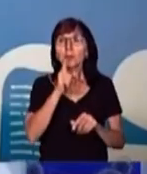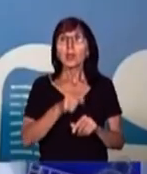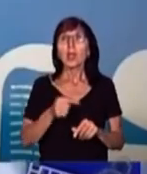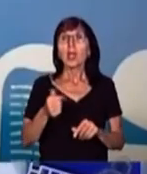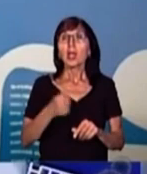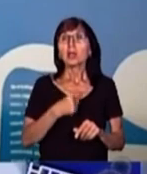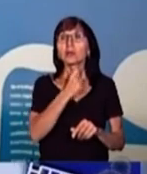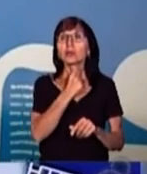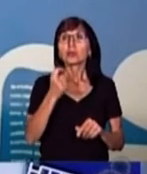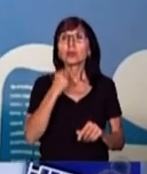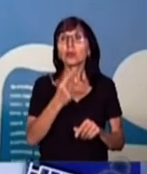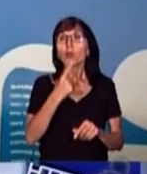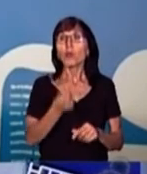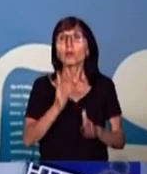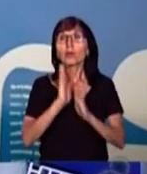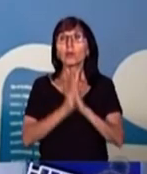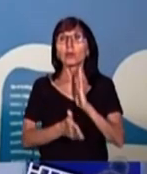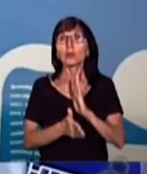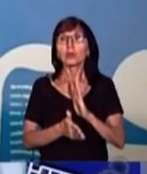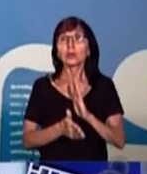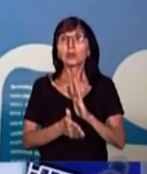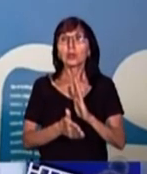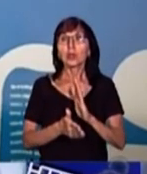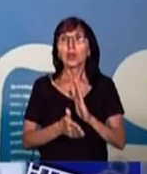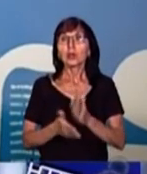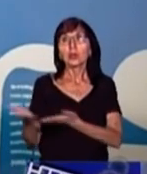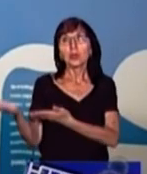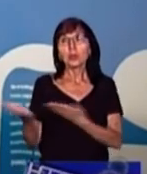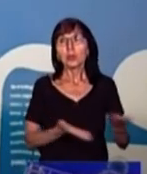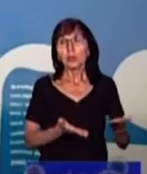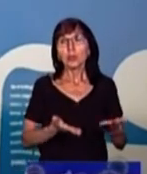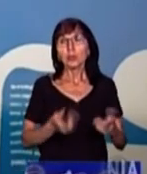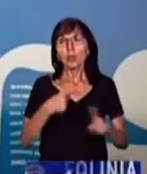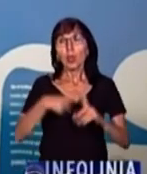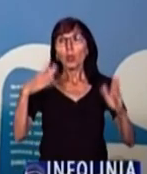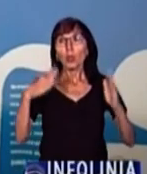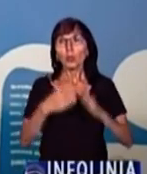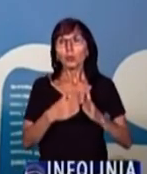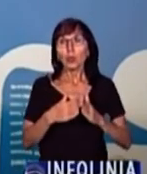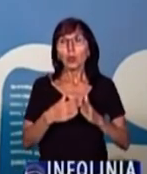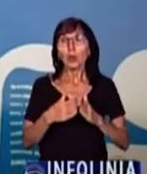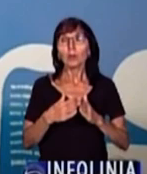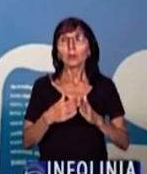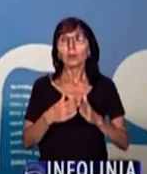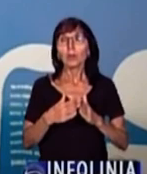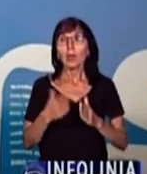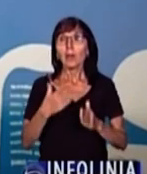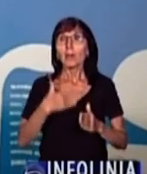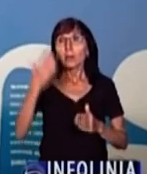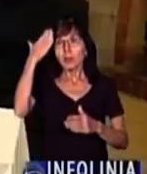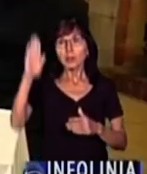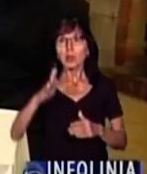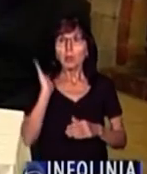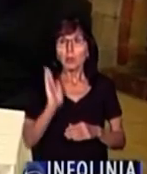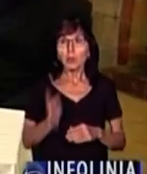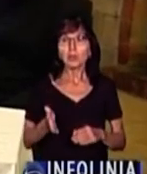to wprost. Tą dalszą drogą jest zaproszenie do świątyni, do kościoła, do parafii. Mam nadzieję, że tak się będzie